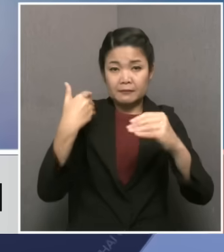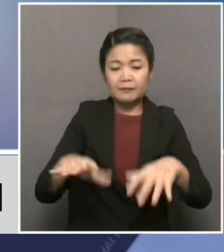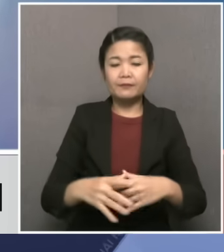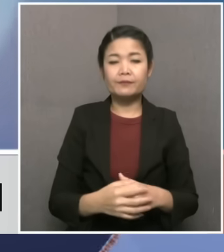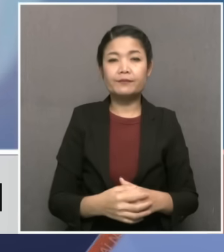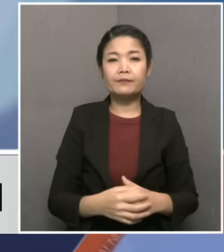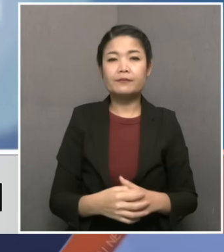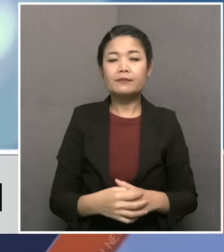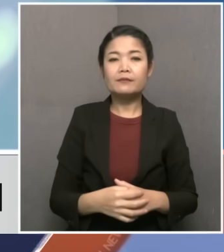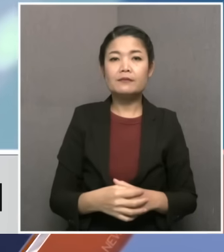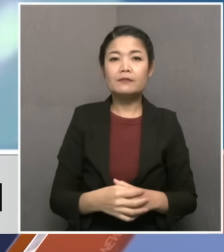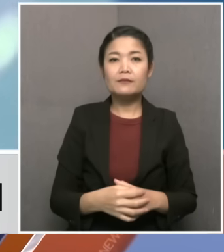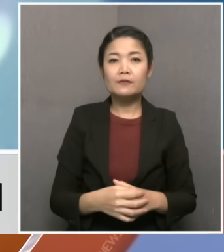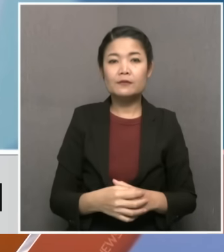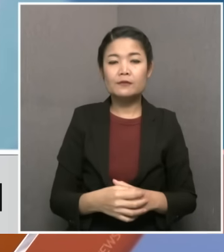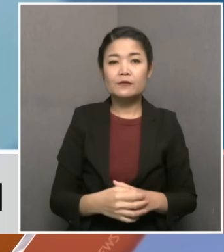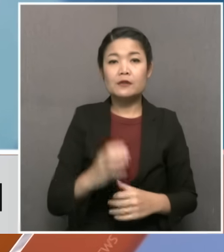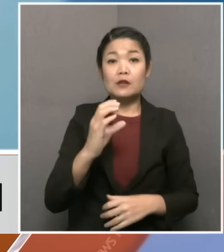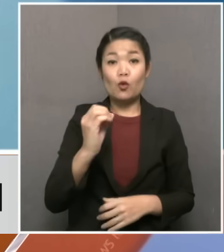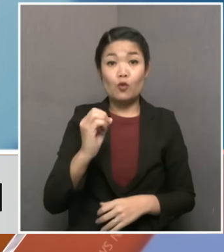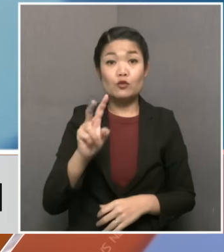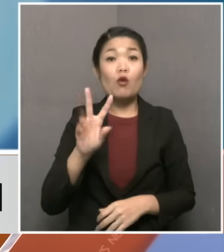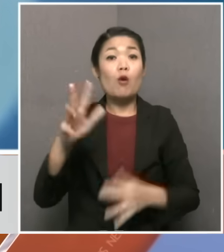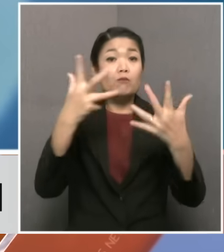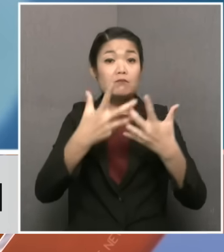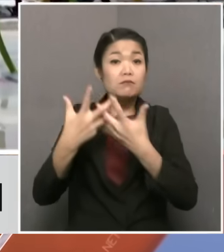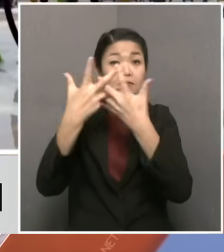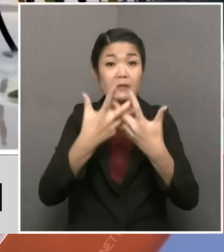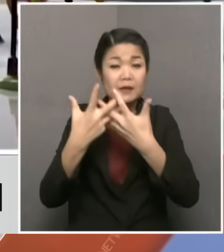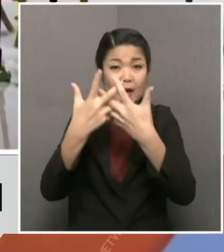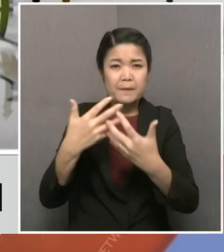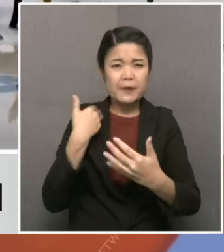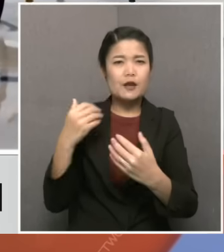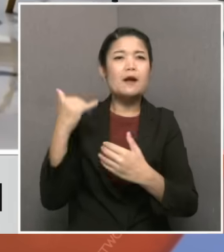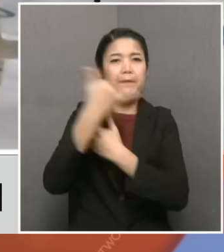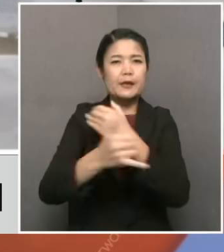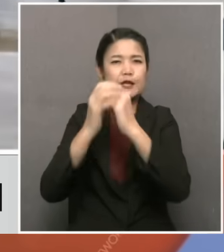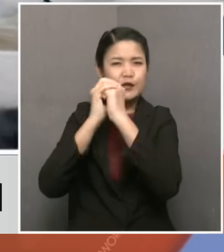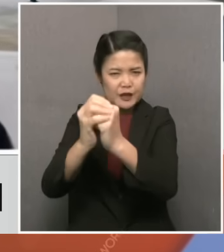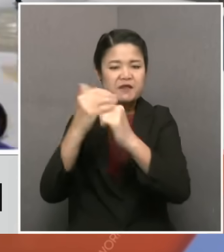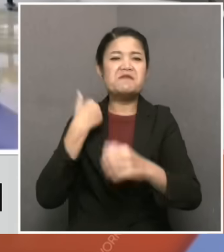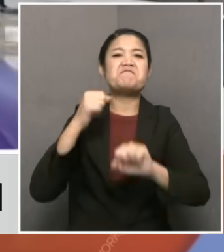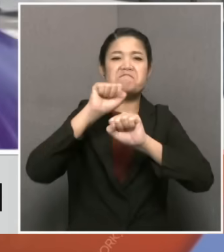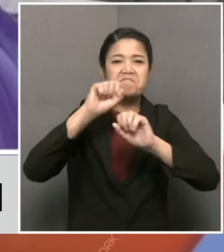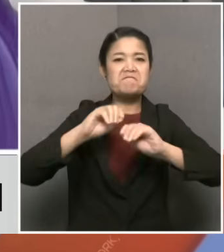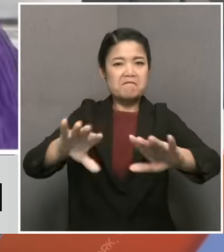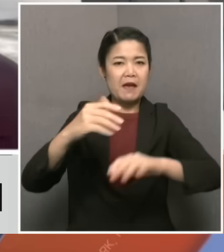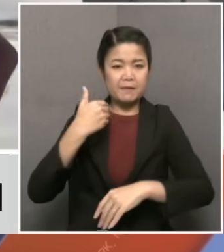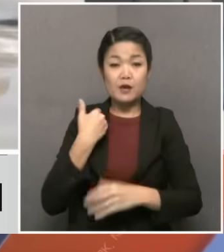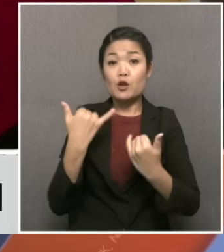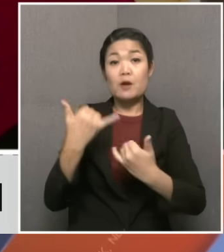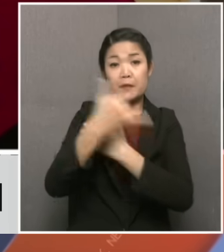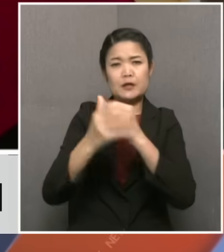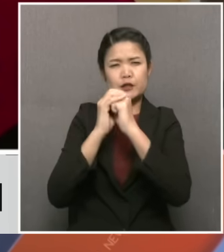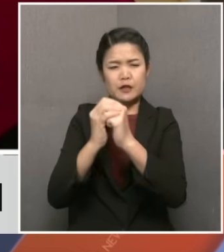แน่นอนนะครับคาร์บอนแท็กของอเมริกานะครับเดี๋ยวจีนก็จะประกาศตามมานะขณะนี้จีนเองเนี่ยเ